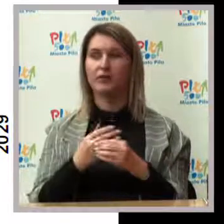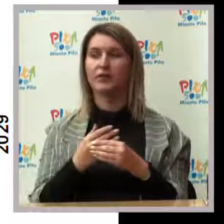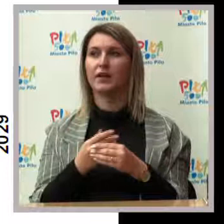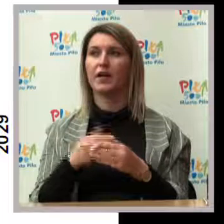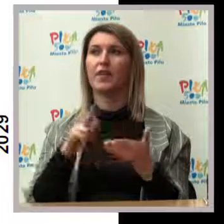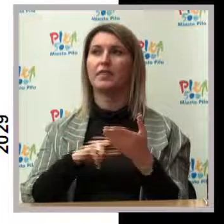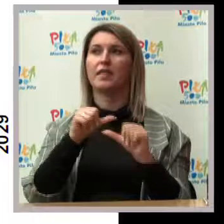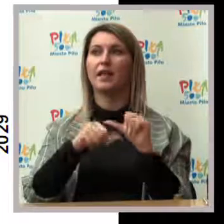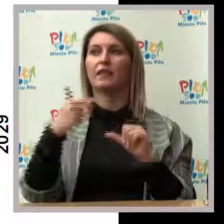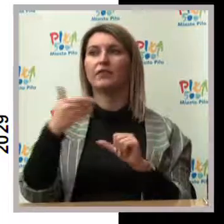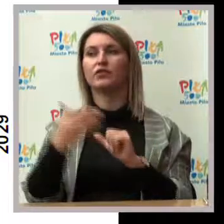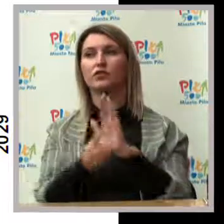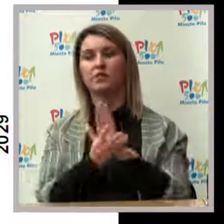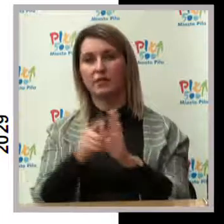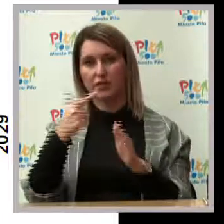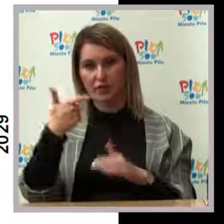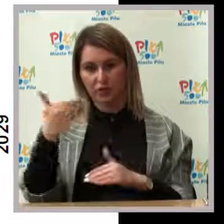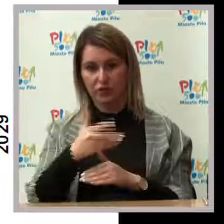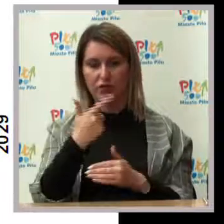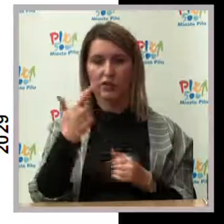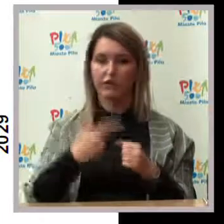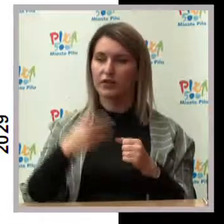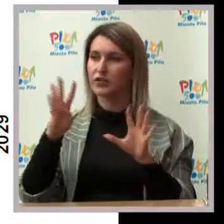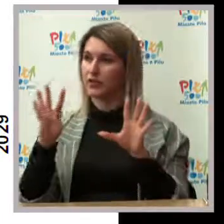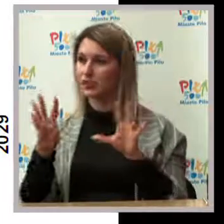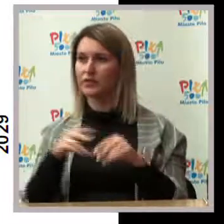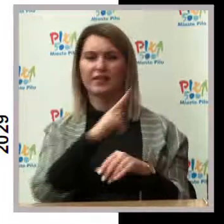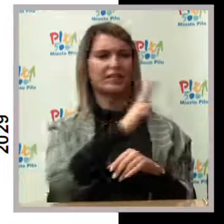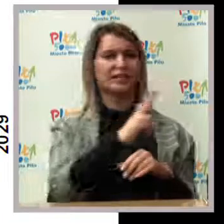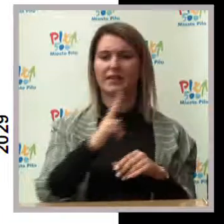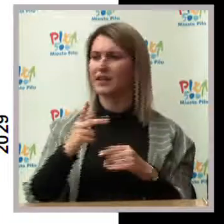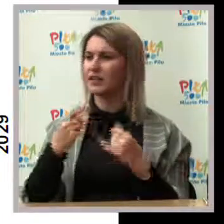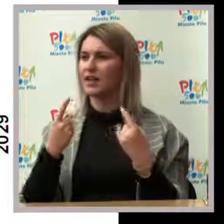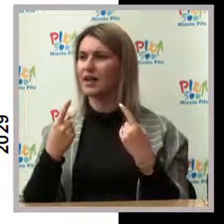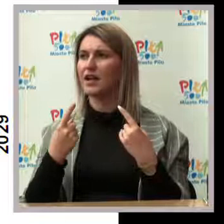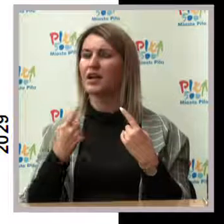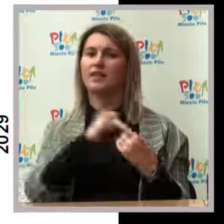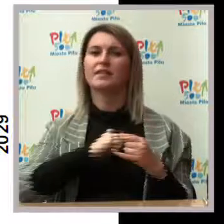każda jednostka samorządu terytorialnego musi spełnić. Oczywiście gminy w tym przypadku